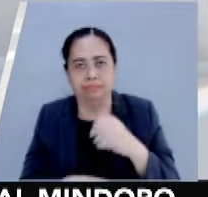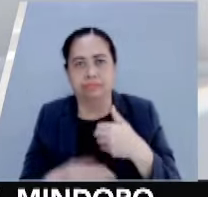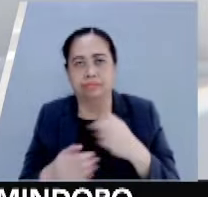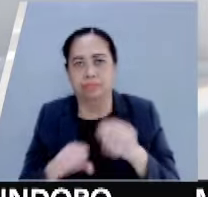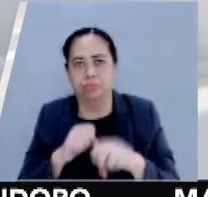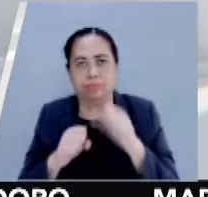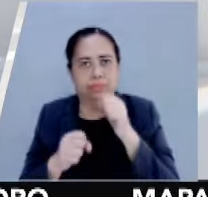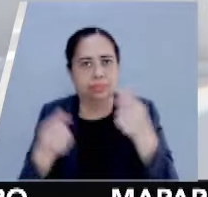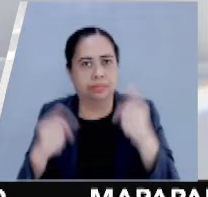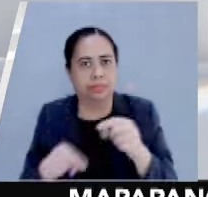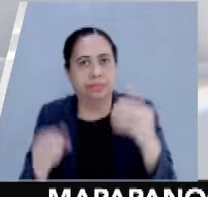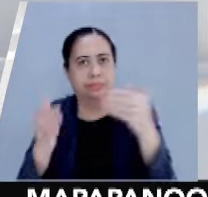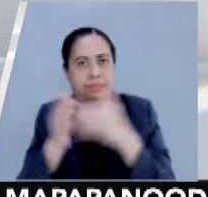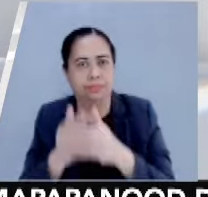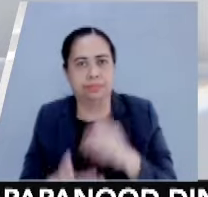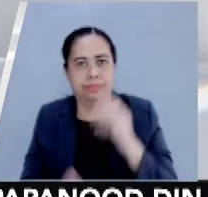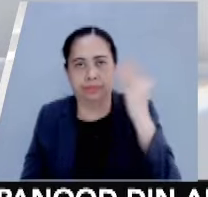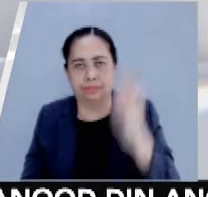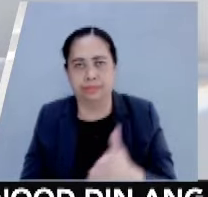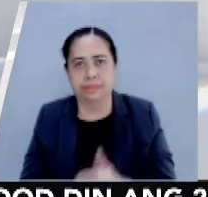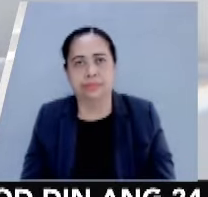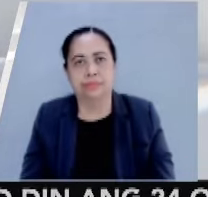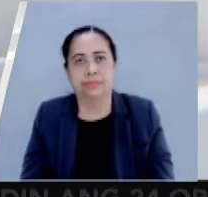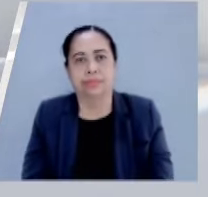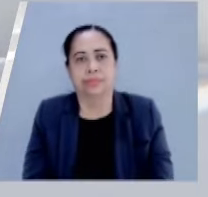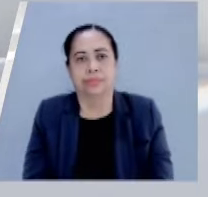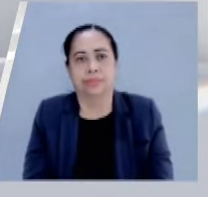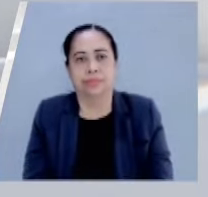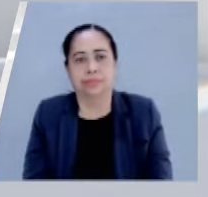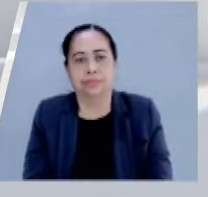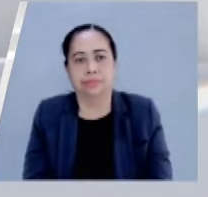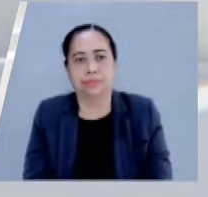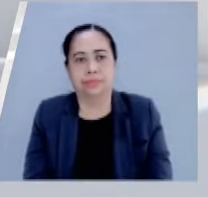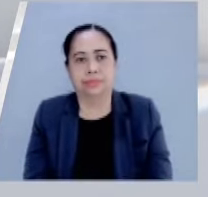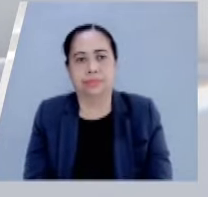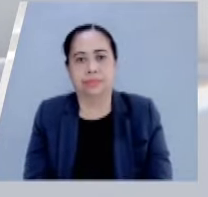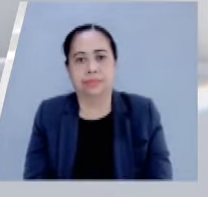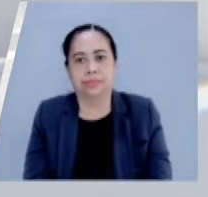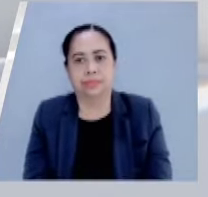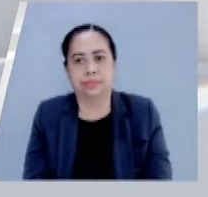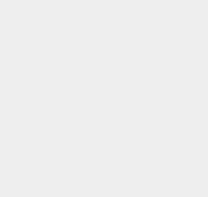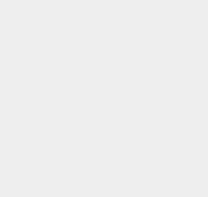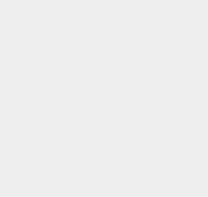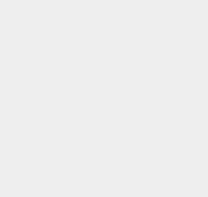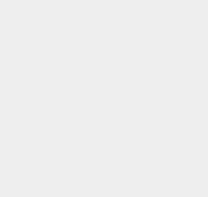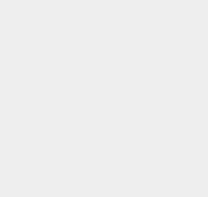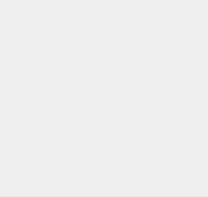Para sa GMA Integrated News, Darlene Kai, Nakatutok, 24 Oras.